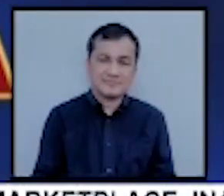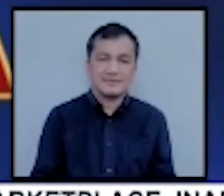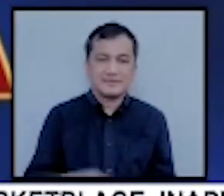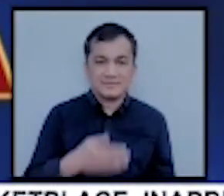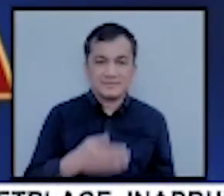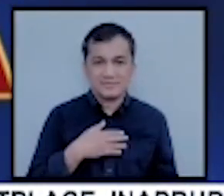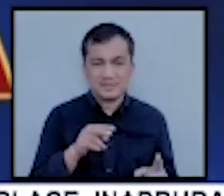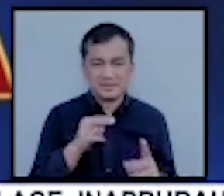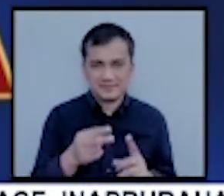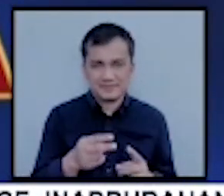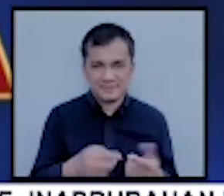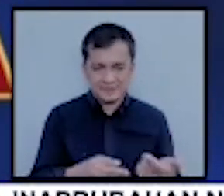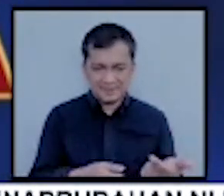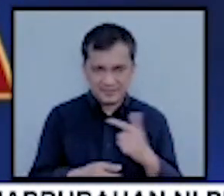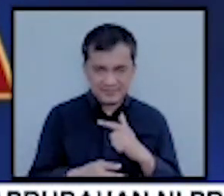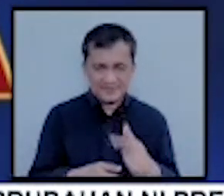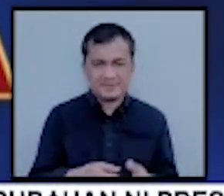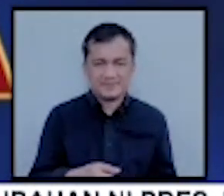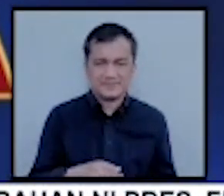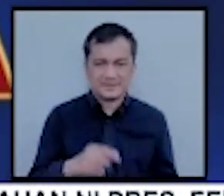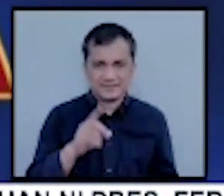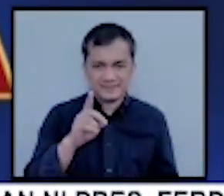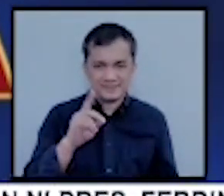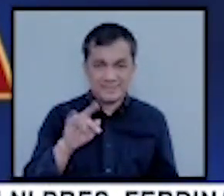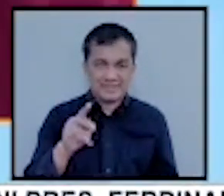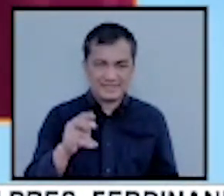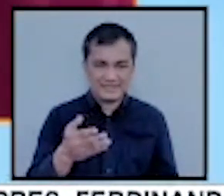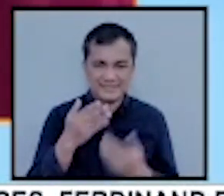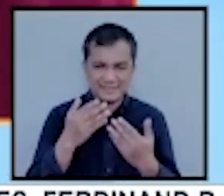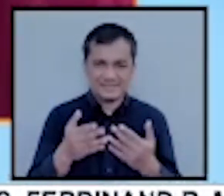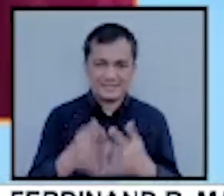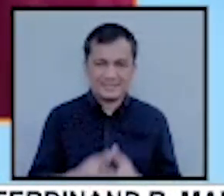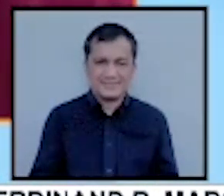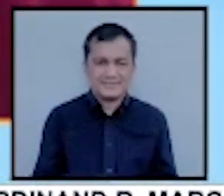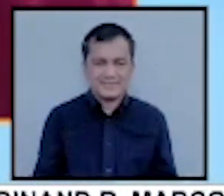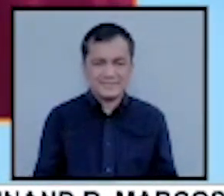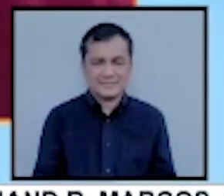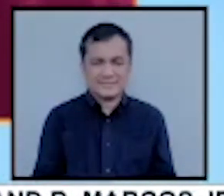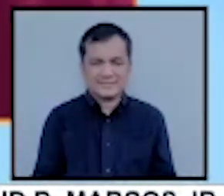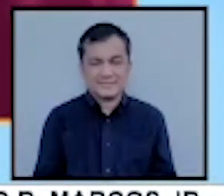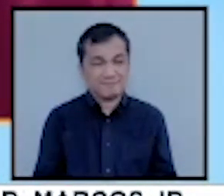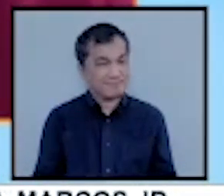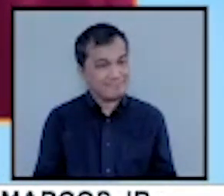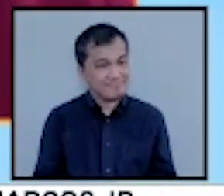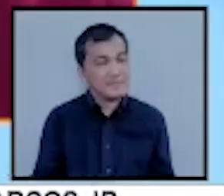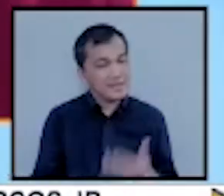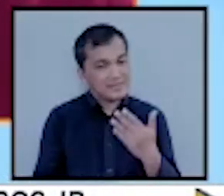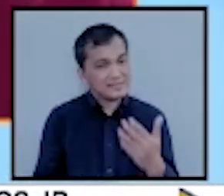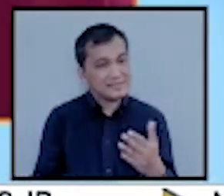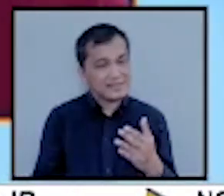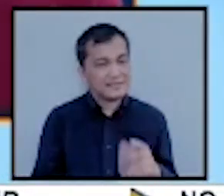ngayon. Balik sa iyo dyan sa studio, Dayan. Maraming salamat. At maraming salamat rin po sa inyo, Professor Contreras.